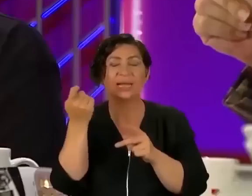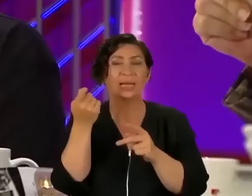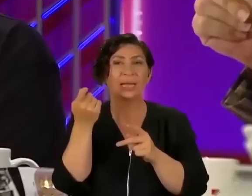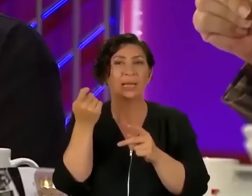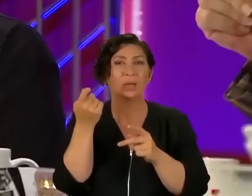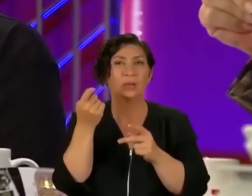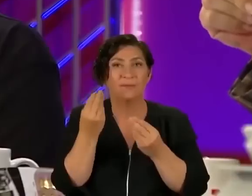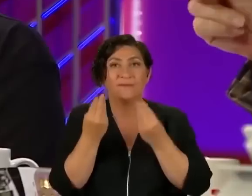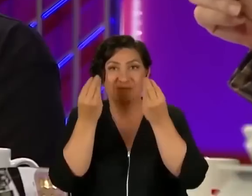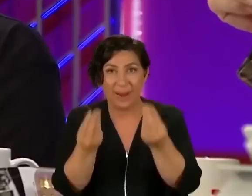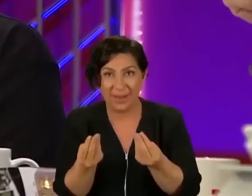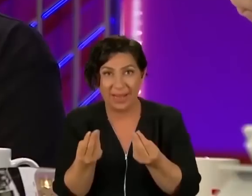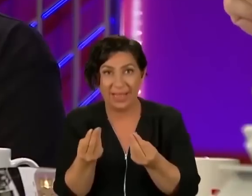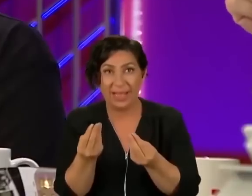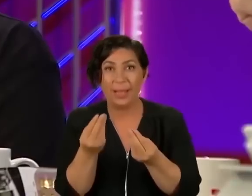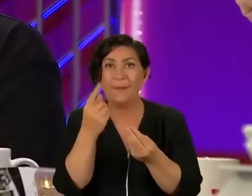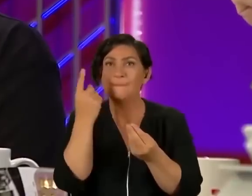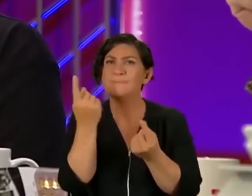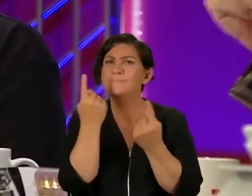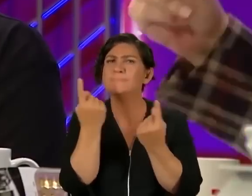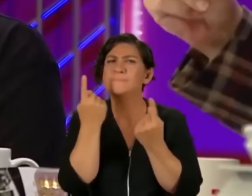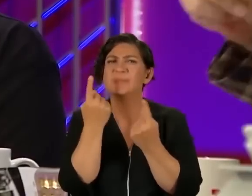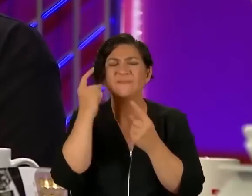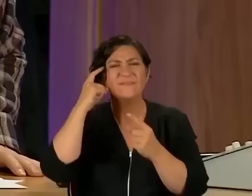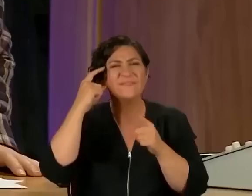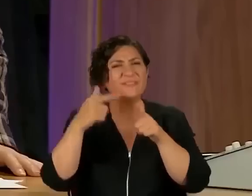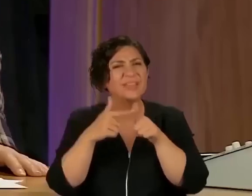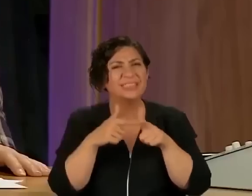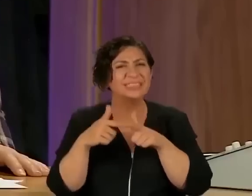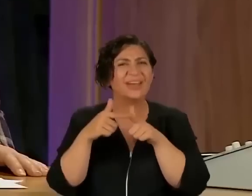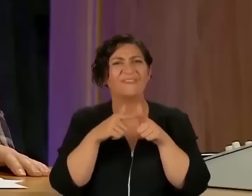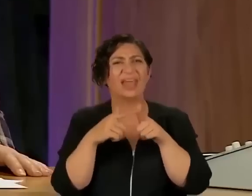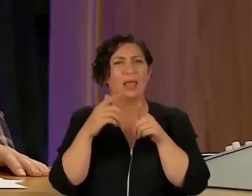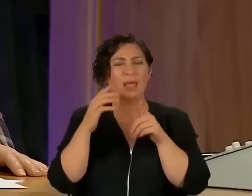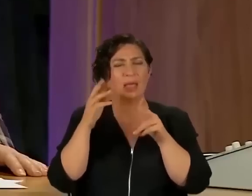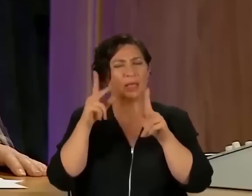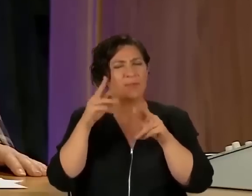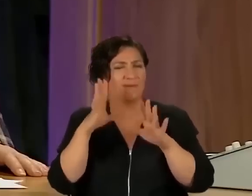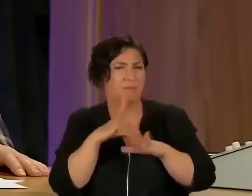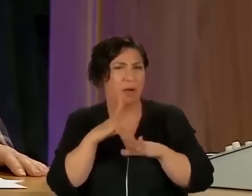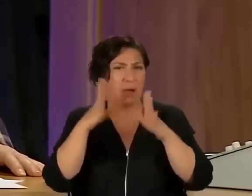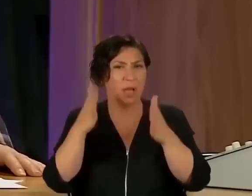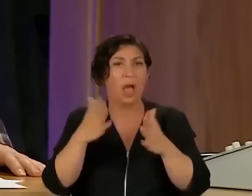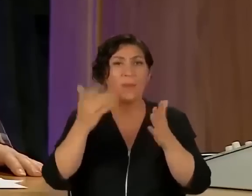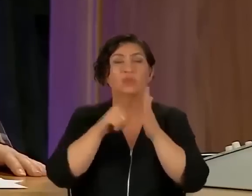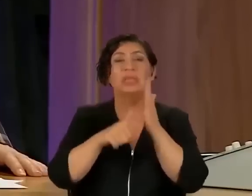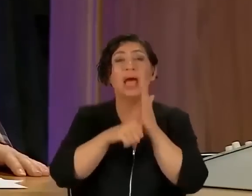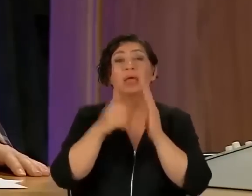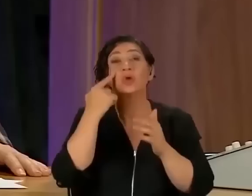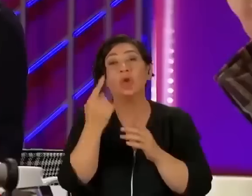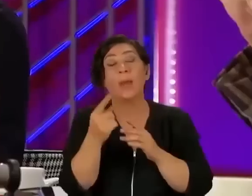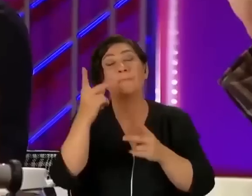şeyler sunmaları, bir tür felsefeci, feylesof tavırları vardır. Ama bu tarihe